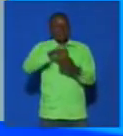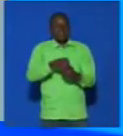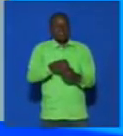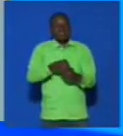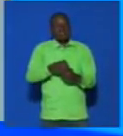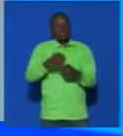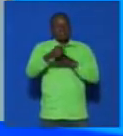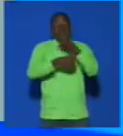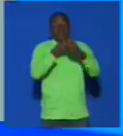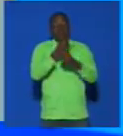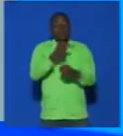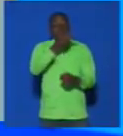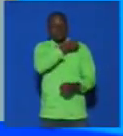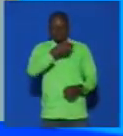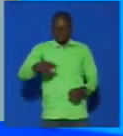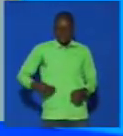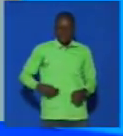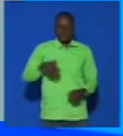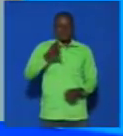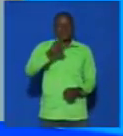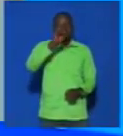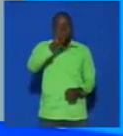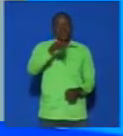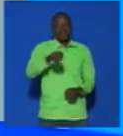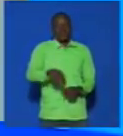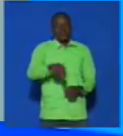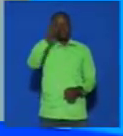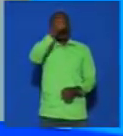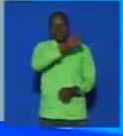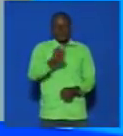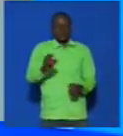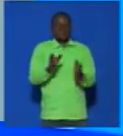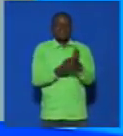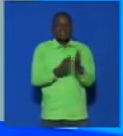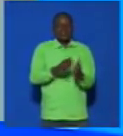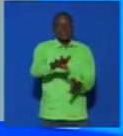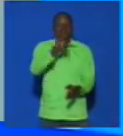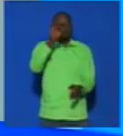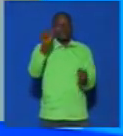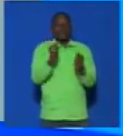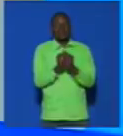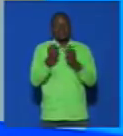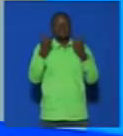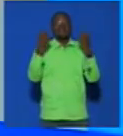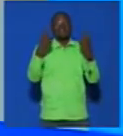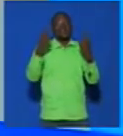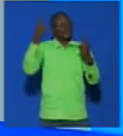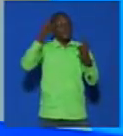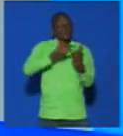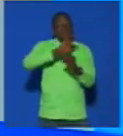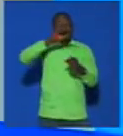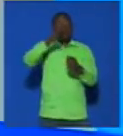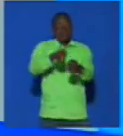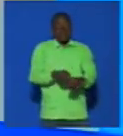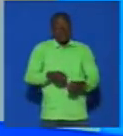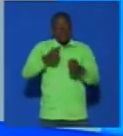pastorale de l'alena va tigre est adapté legault au nord de ouagadougou les écoliers ont découvert avec émerveillement la ferme et les cultures de contre